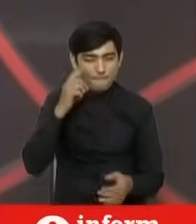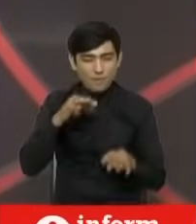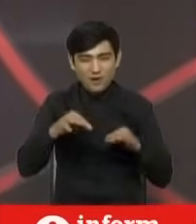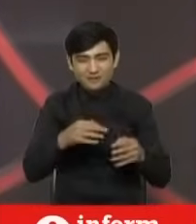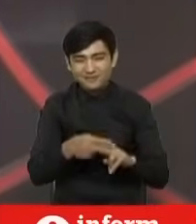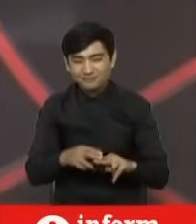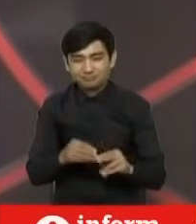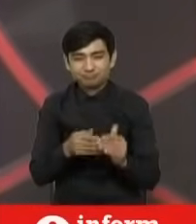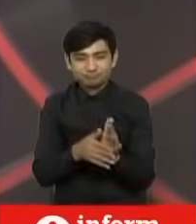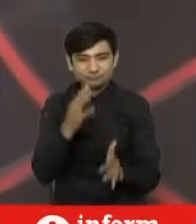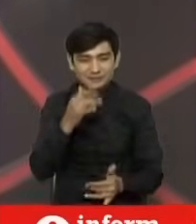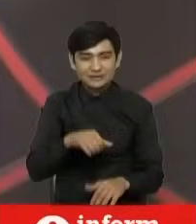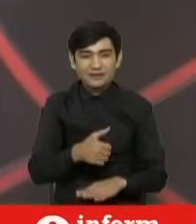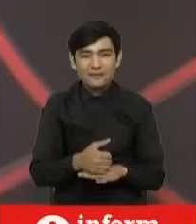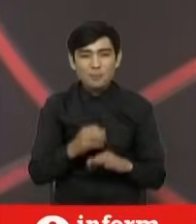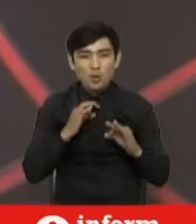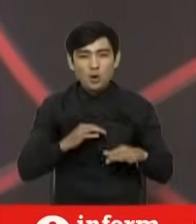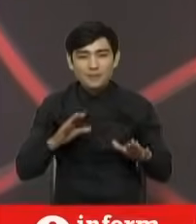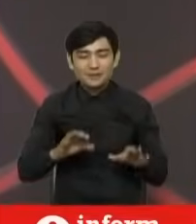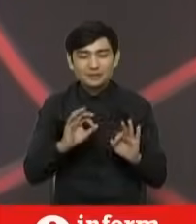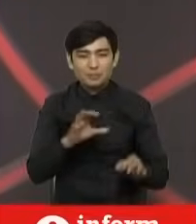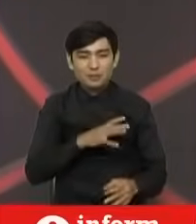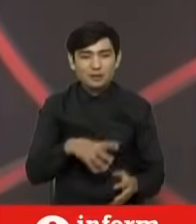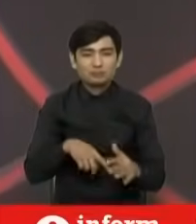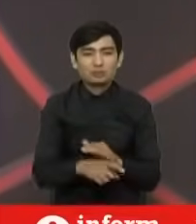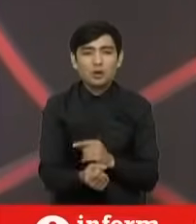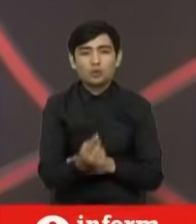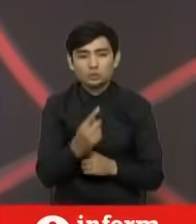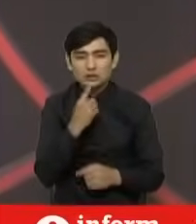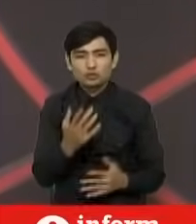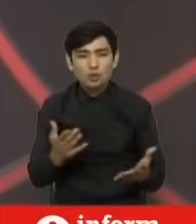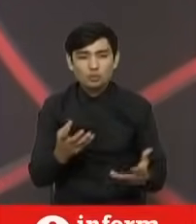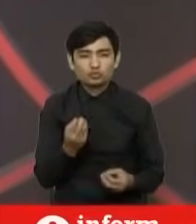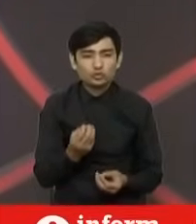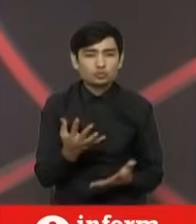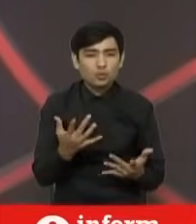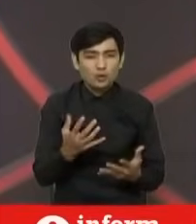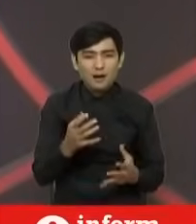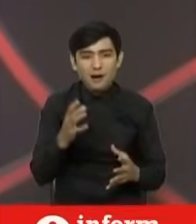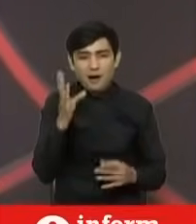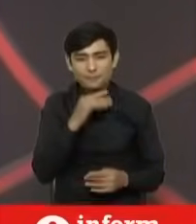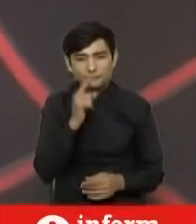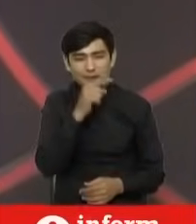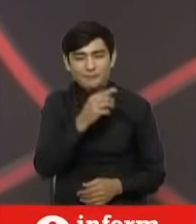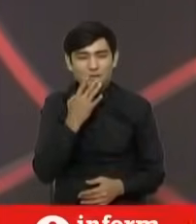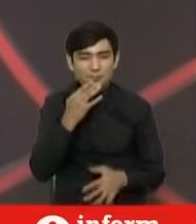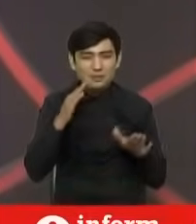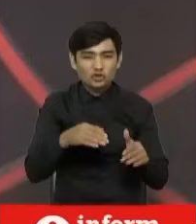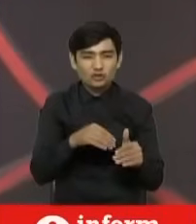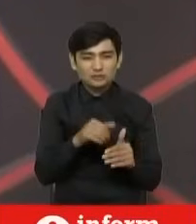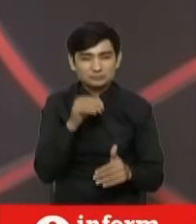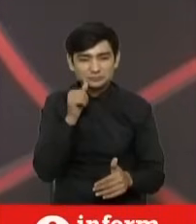сегодня сообщили в Генеральной прокуратуре. О каких активах идет речь и сколько еще средств могут прятать за рубежом, расскажут